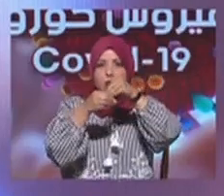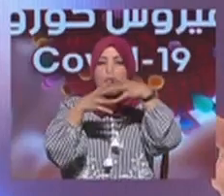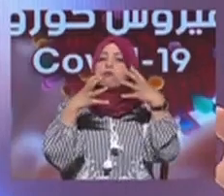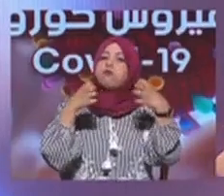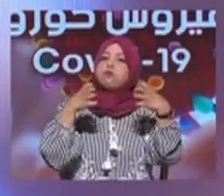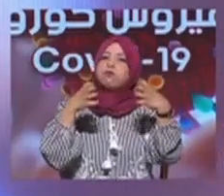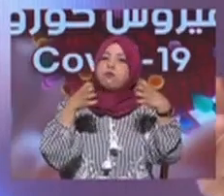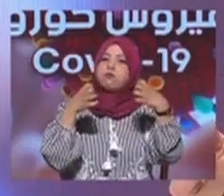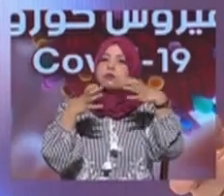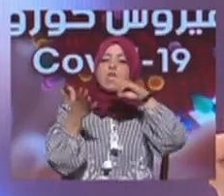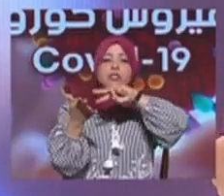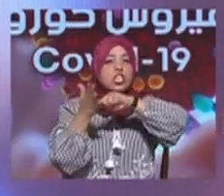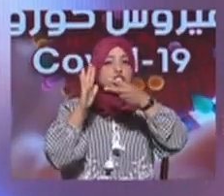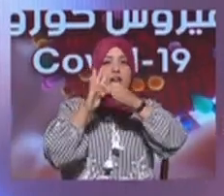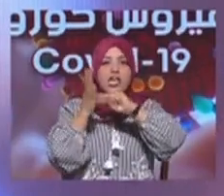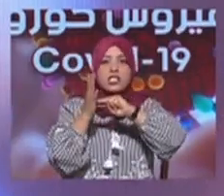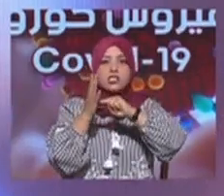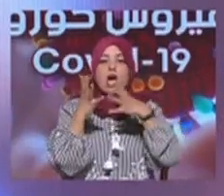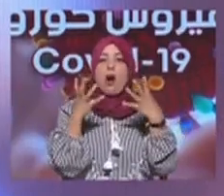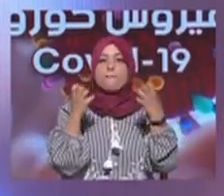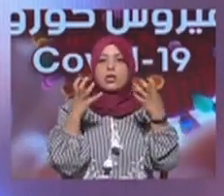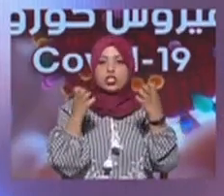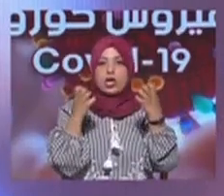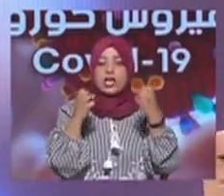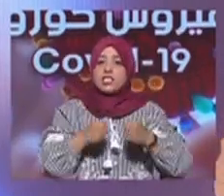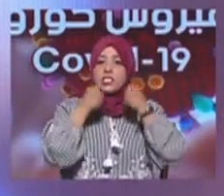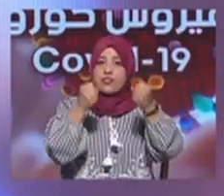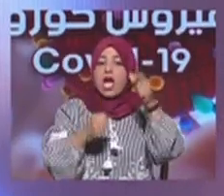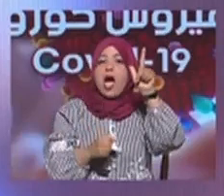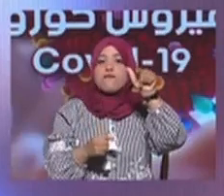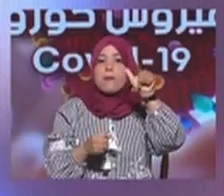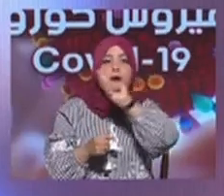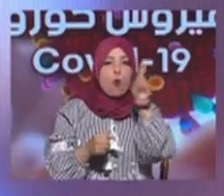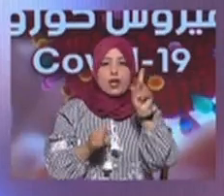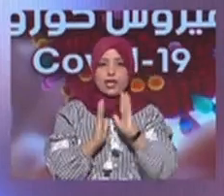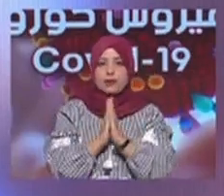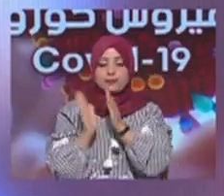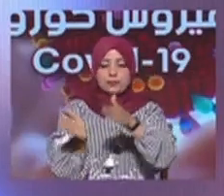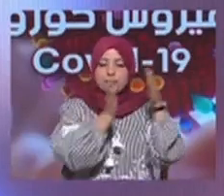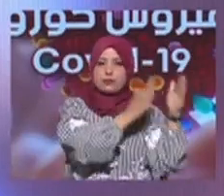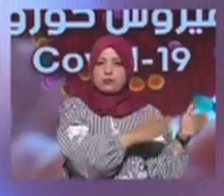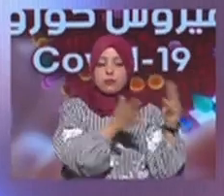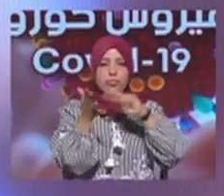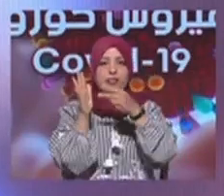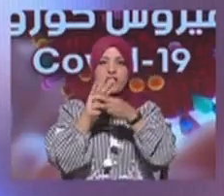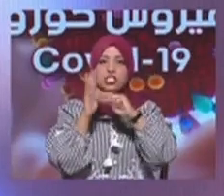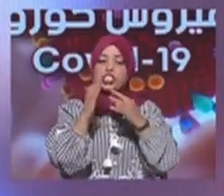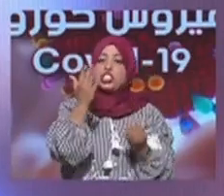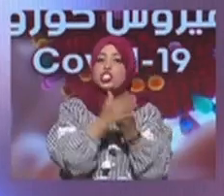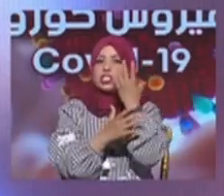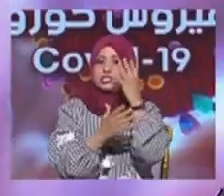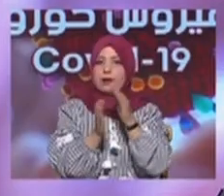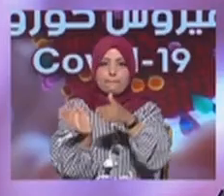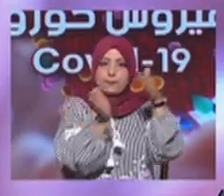تولي ديتكتابل نوليو نعرفوا موجوده في وسطك العينه هذيك ولا لا. دونك هذه هي البي سي ار. دونك حتى كل لي سيكونس اللي